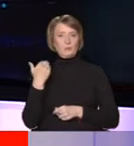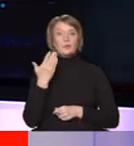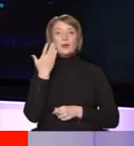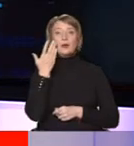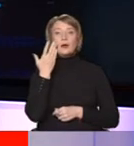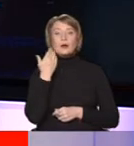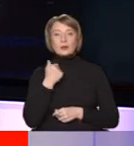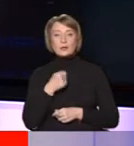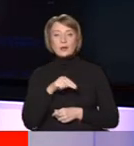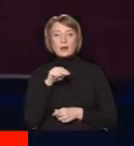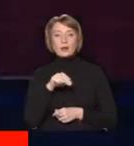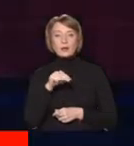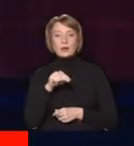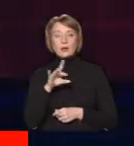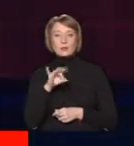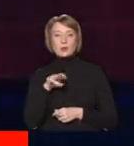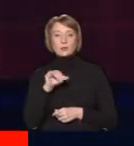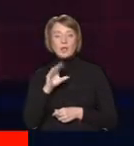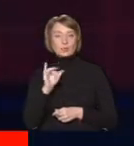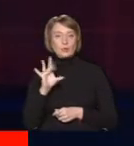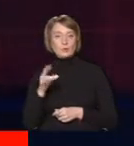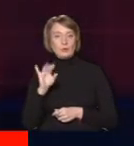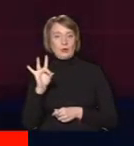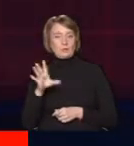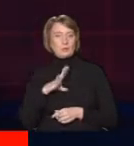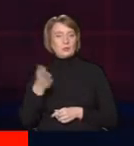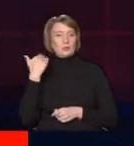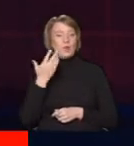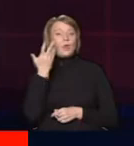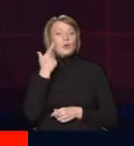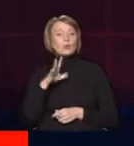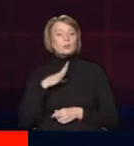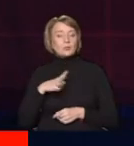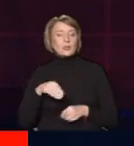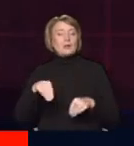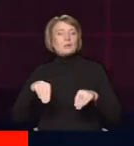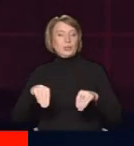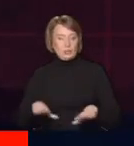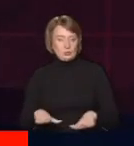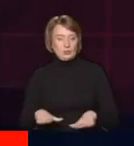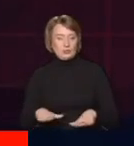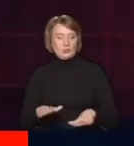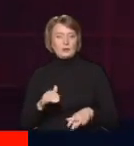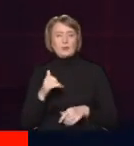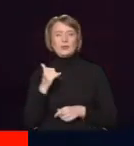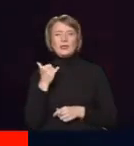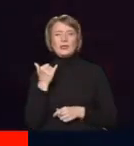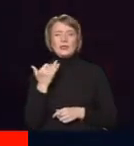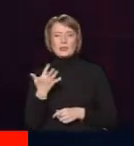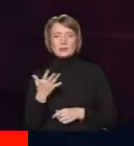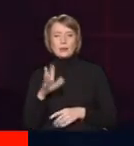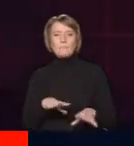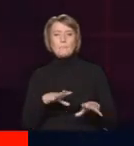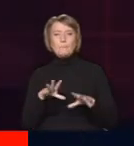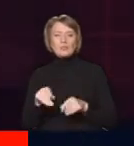з Протасовим Яром вже давно тягнеться. Я ще раз кажу, дивіться. Колись було ухвалено рішення про те, щоб Київська міська рада проголосувала про те, щоб